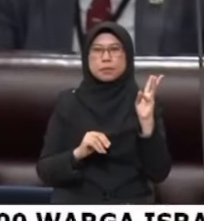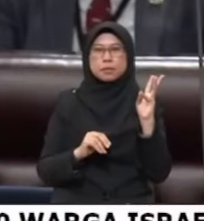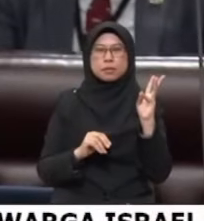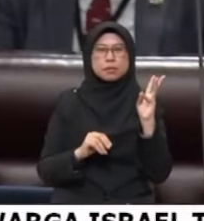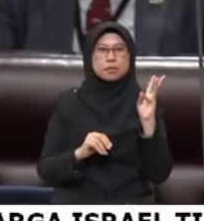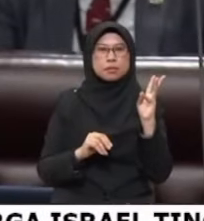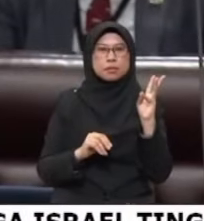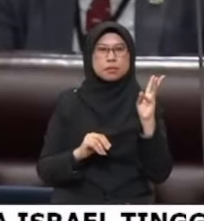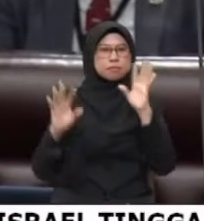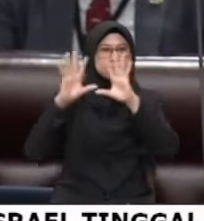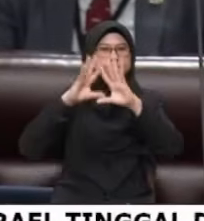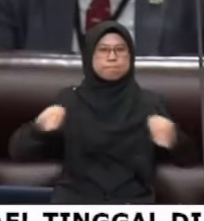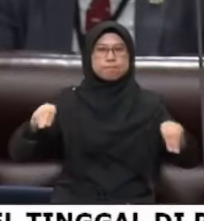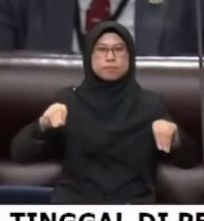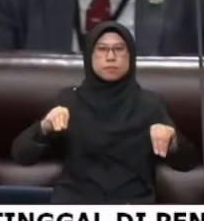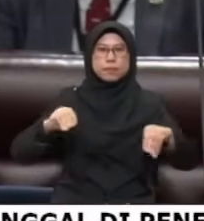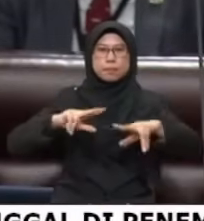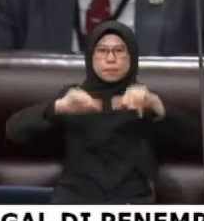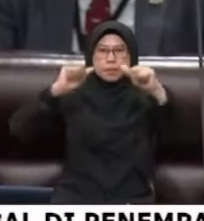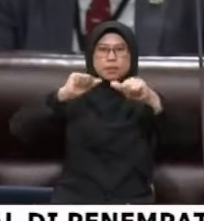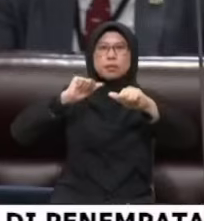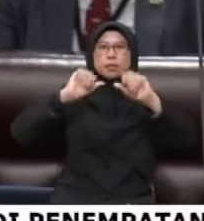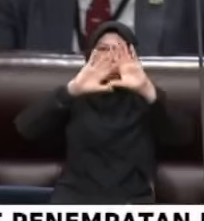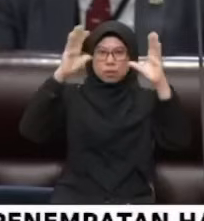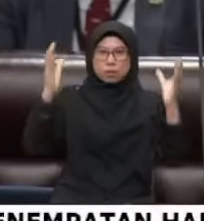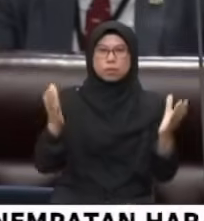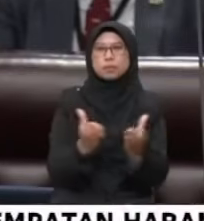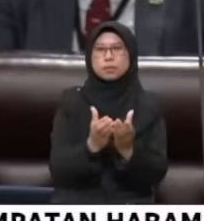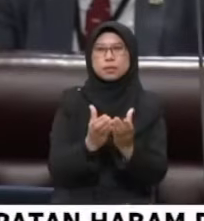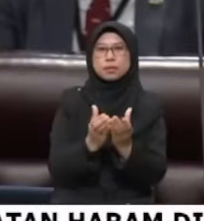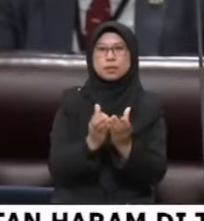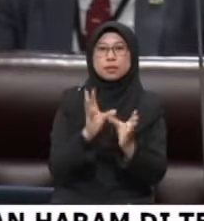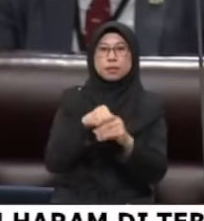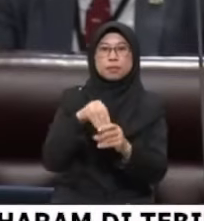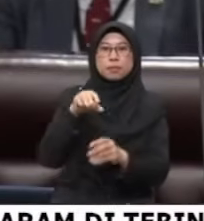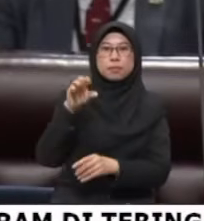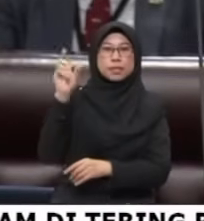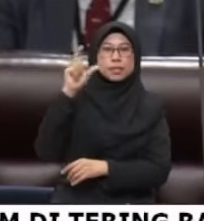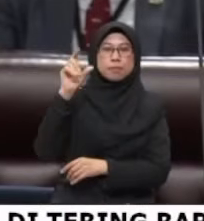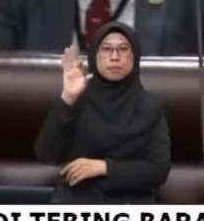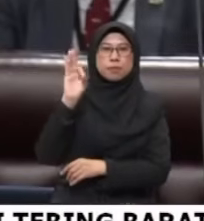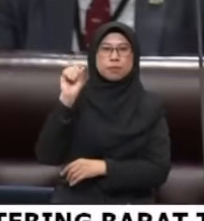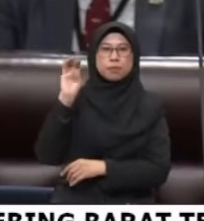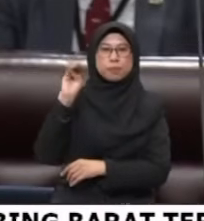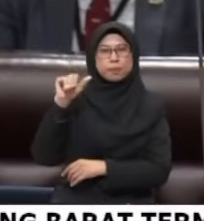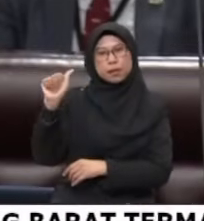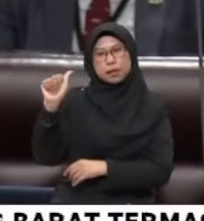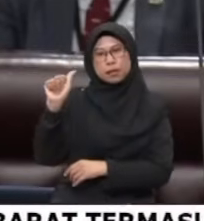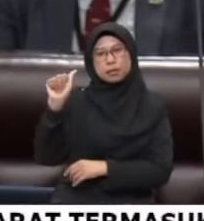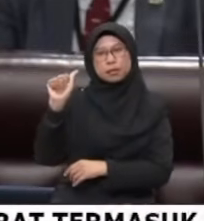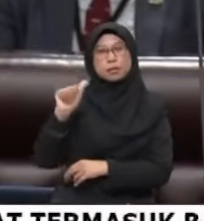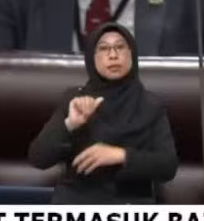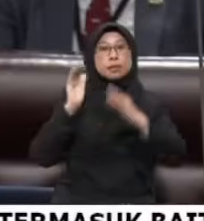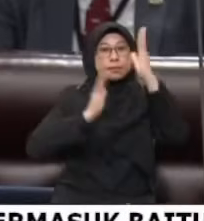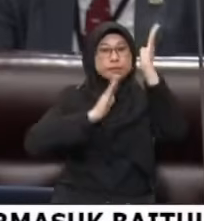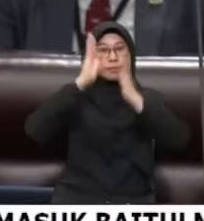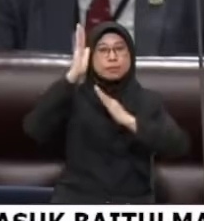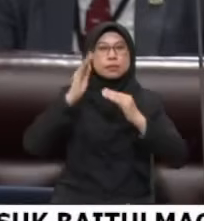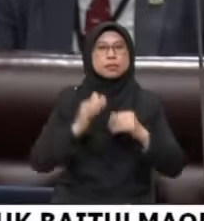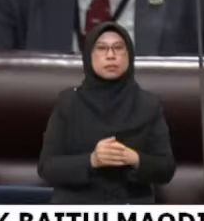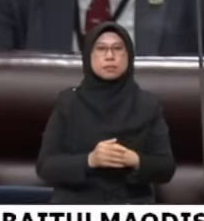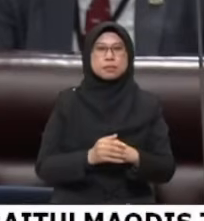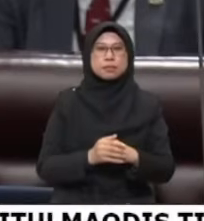peningkatan global dalam islamofobia sehubungan dengan itu Malaysia sentiasa